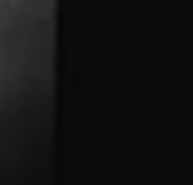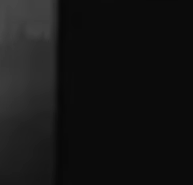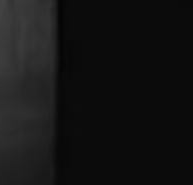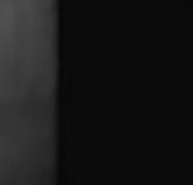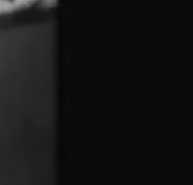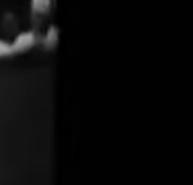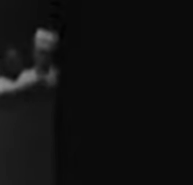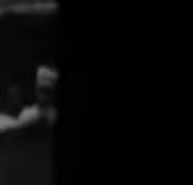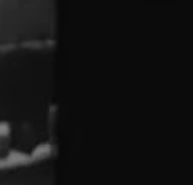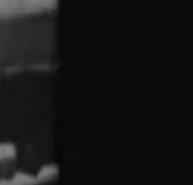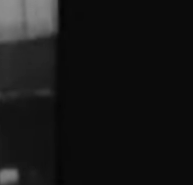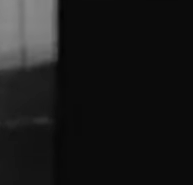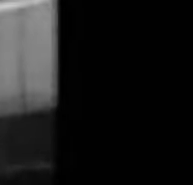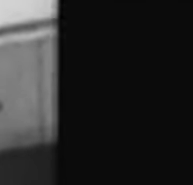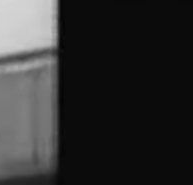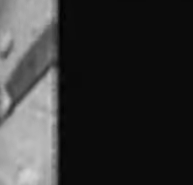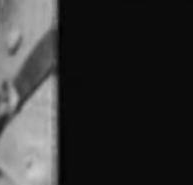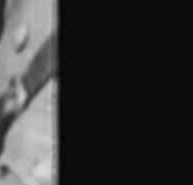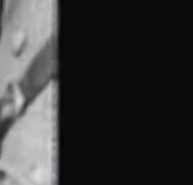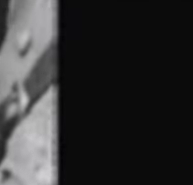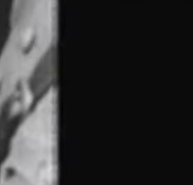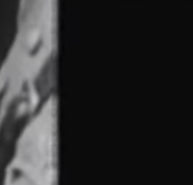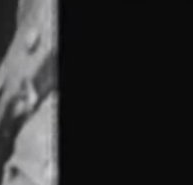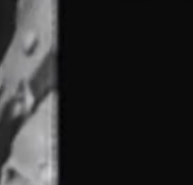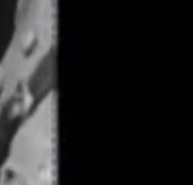Wer kann, versucht sich ins Ausland zu retten.